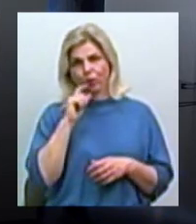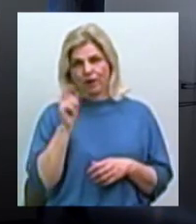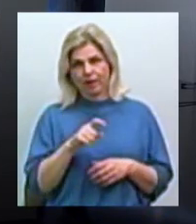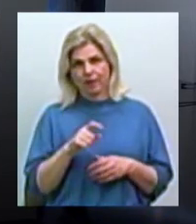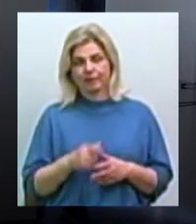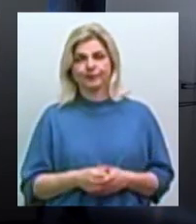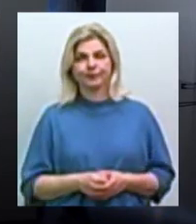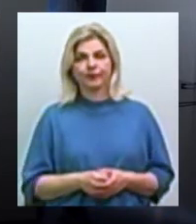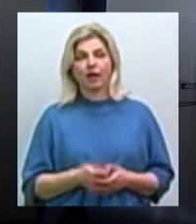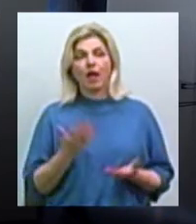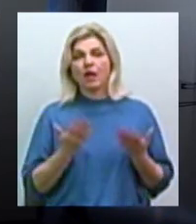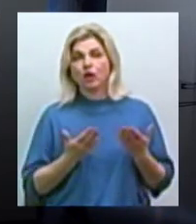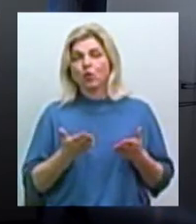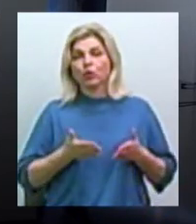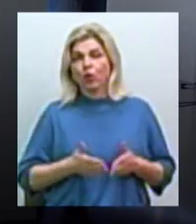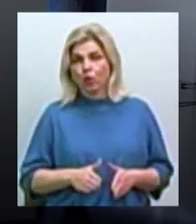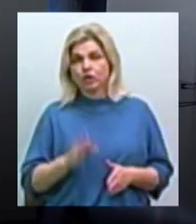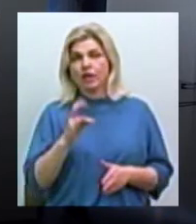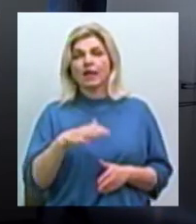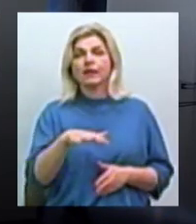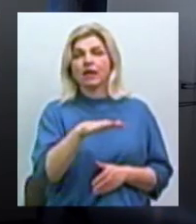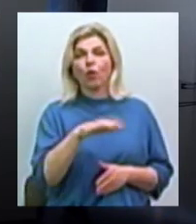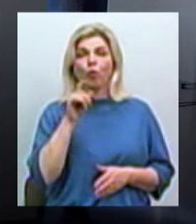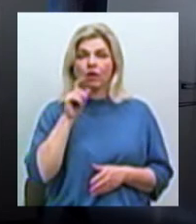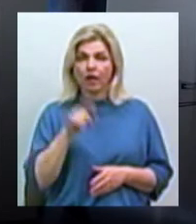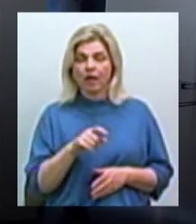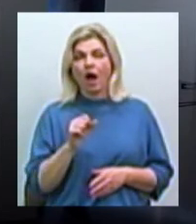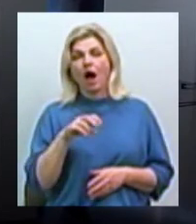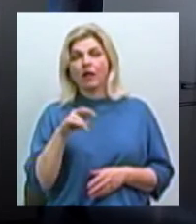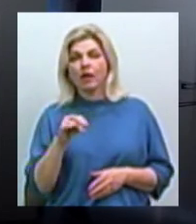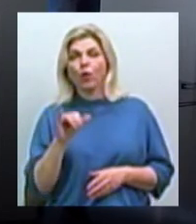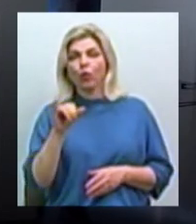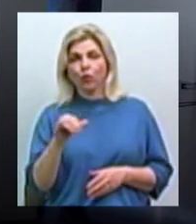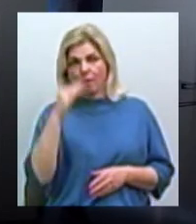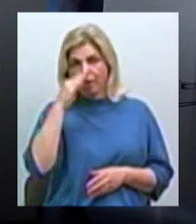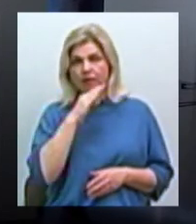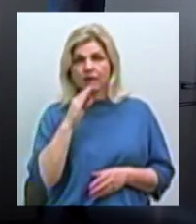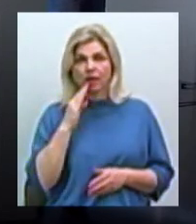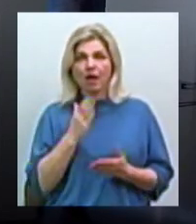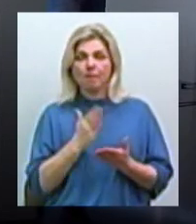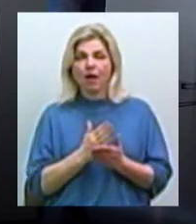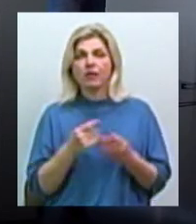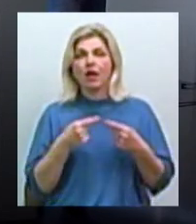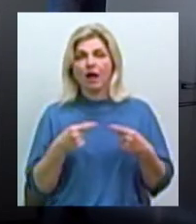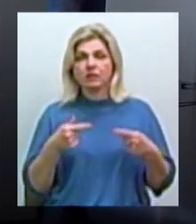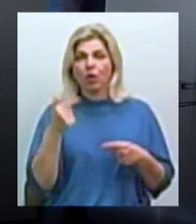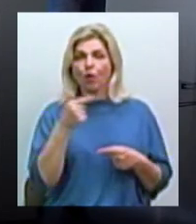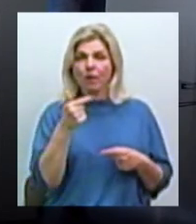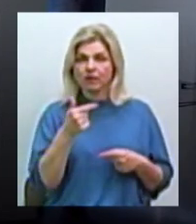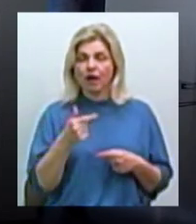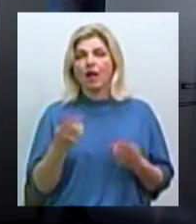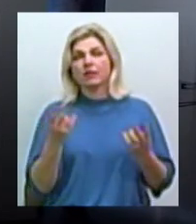України. Якщо вона народжена на території України, але в неї батьки мають різне громадянство, то